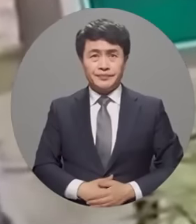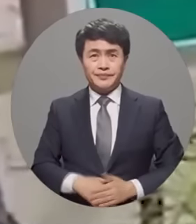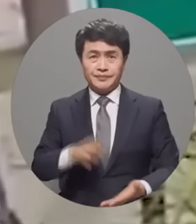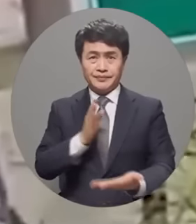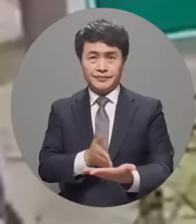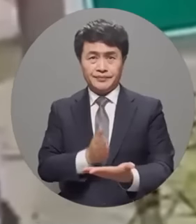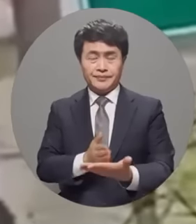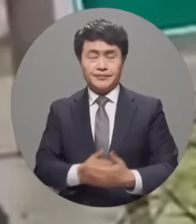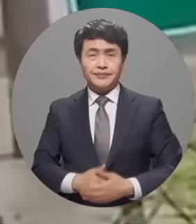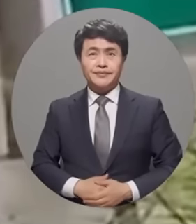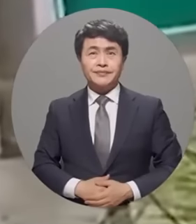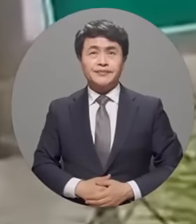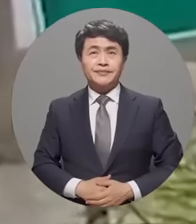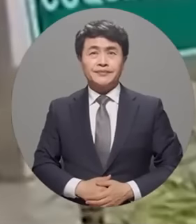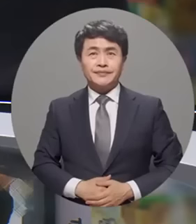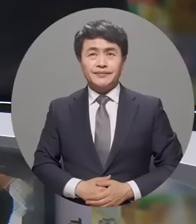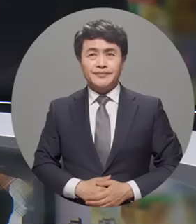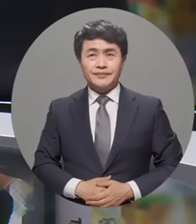뉴스 윤성철입니다.